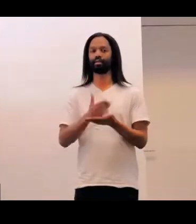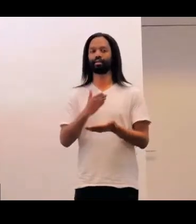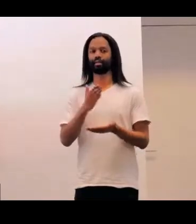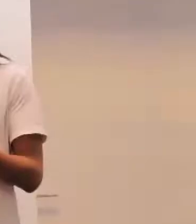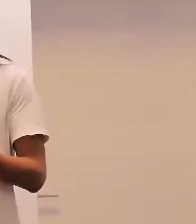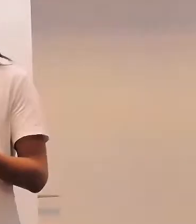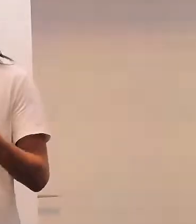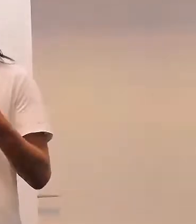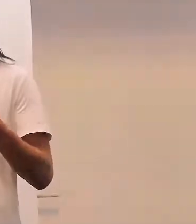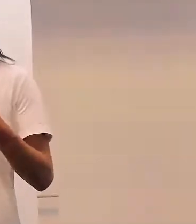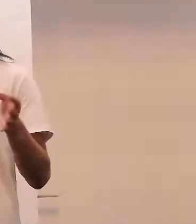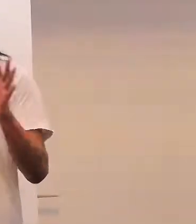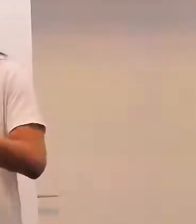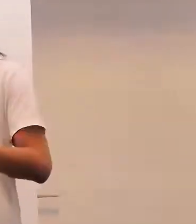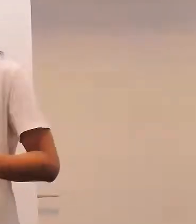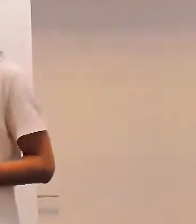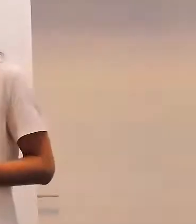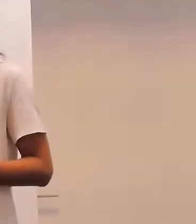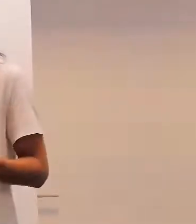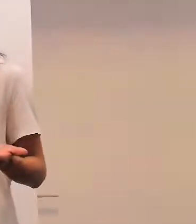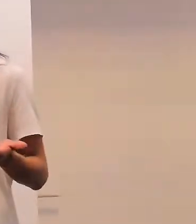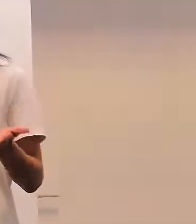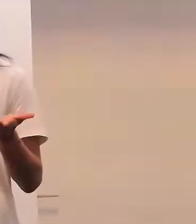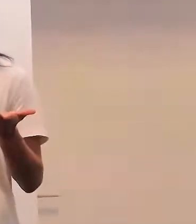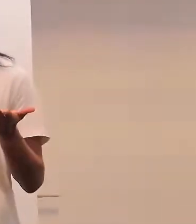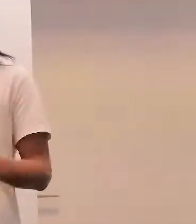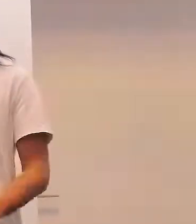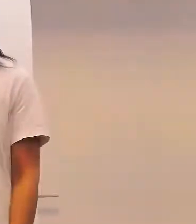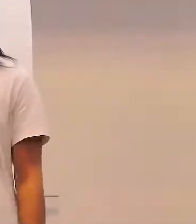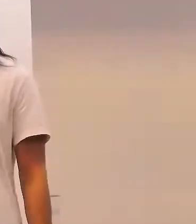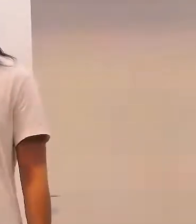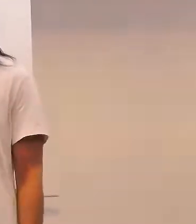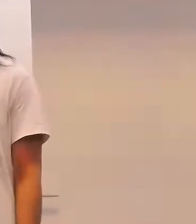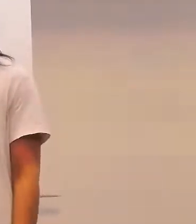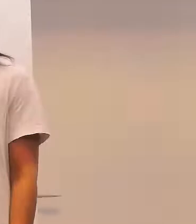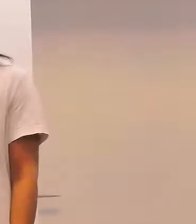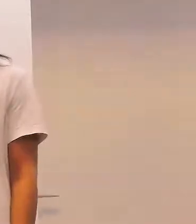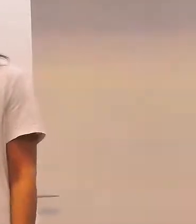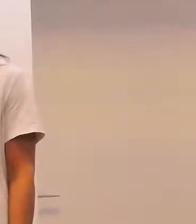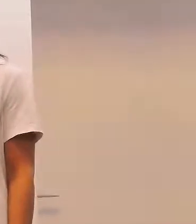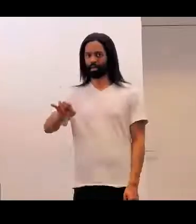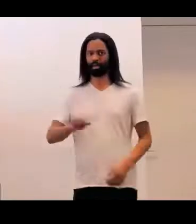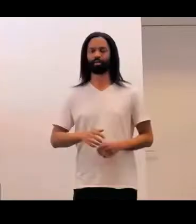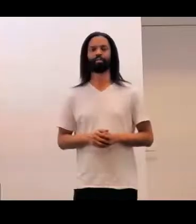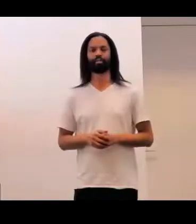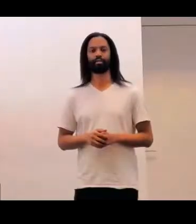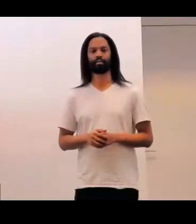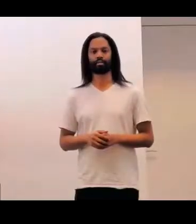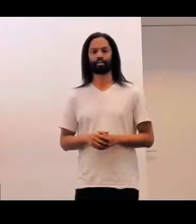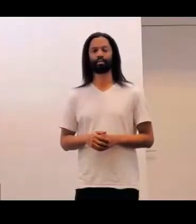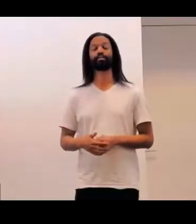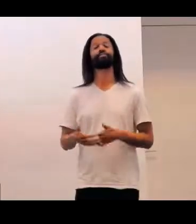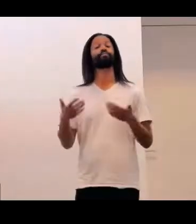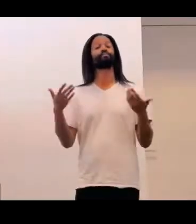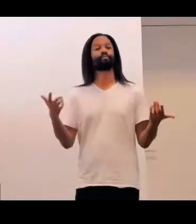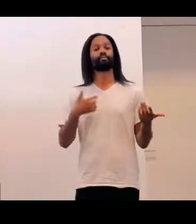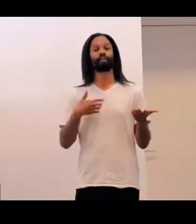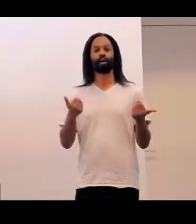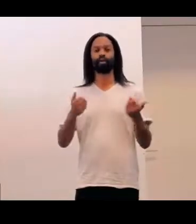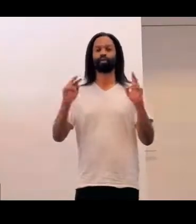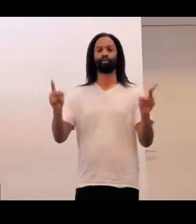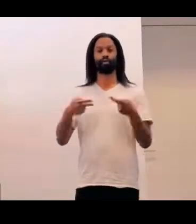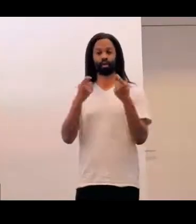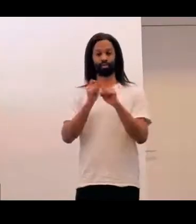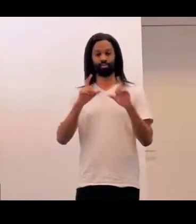Bon, j'attends qu'on connecte la vidéo. Voilà. Monsieur le maire, chers